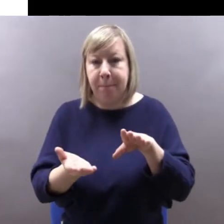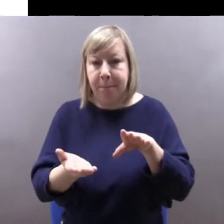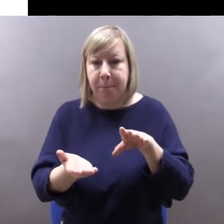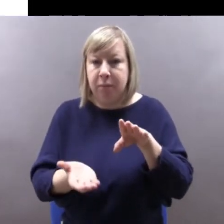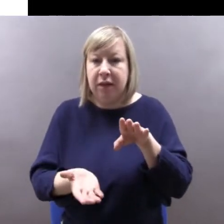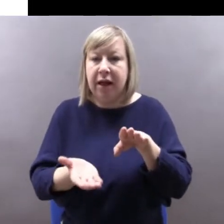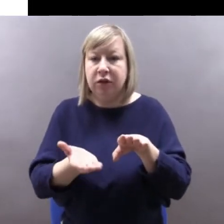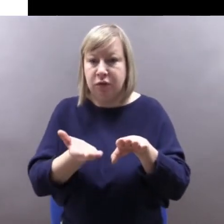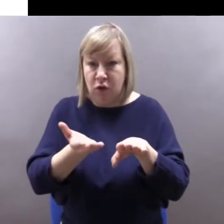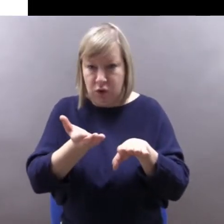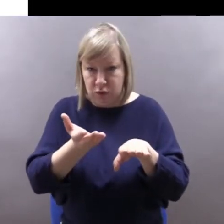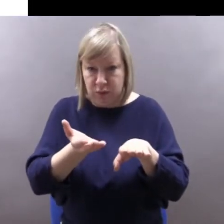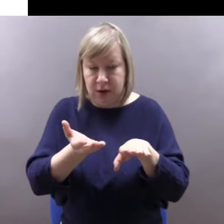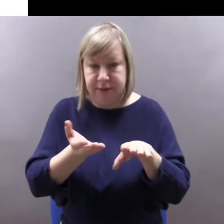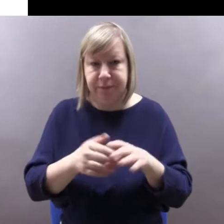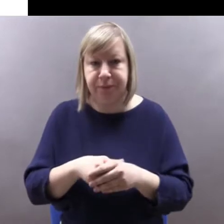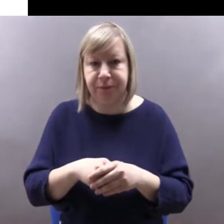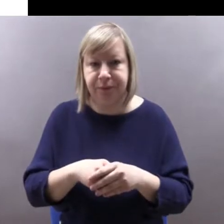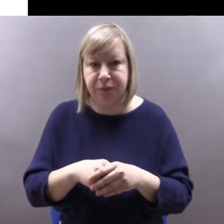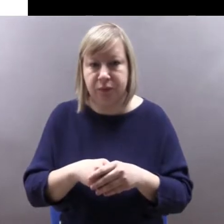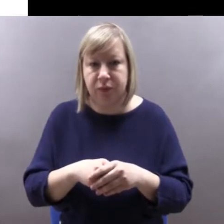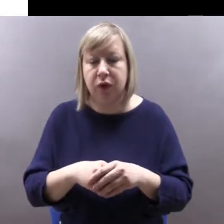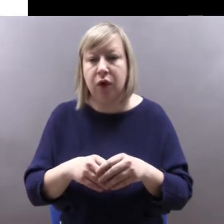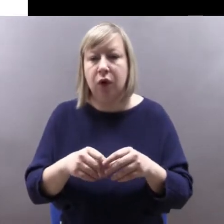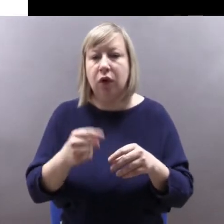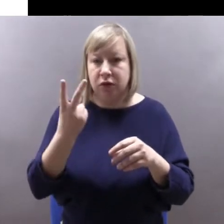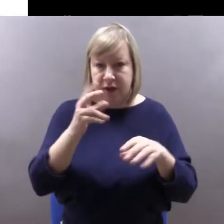jest pokazana jedna z nich. Są 4 fotografie